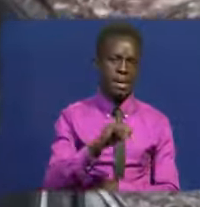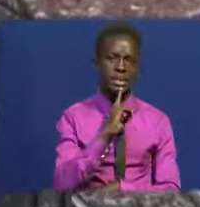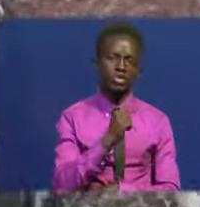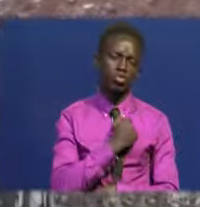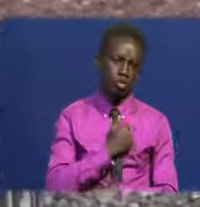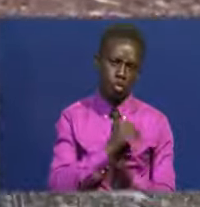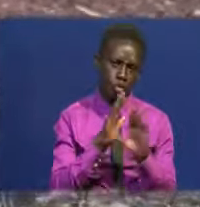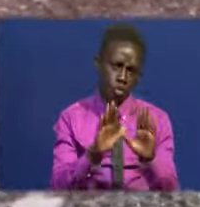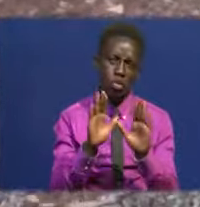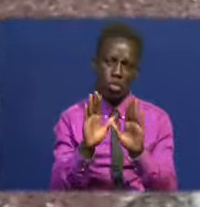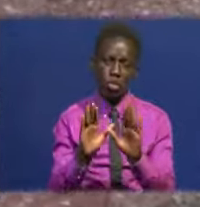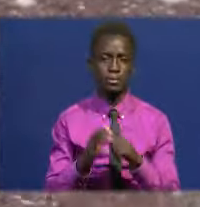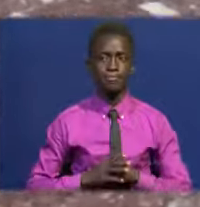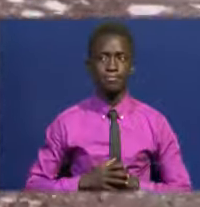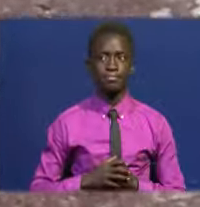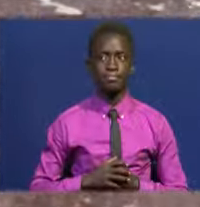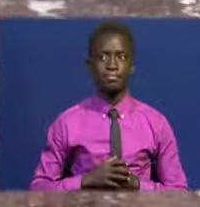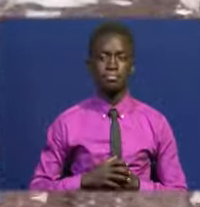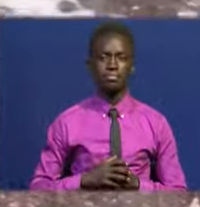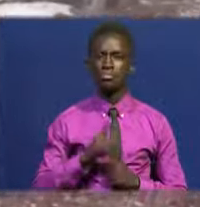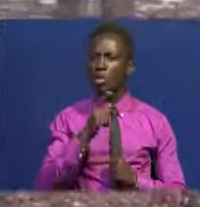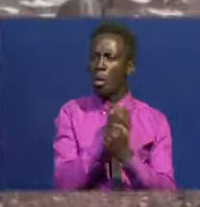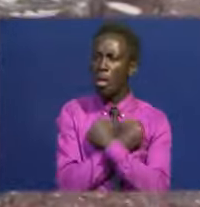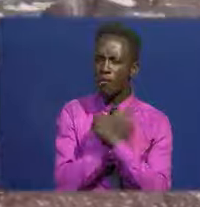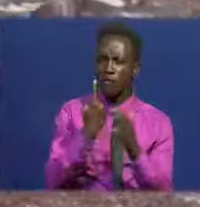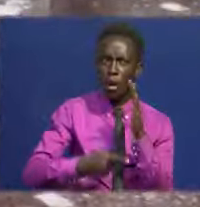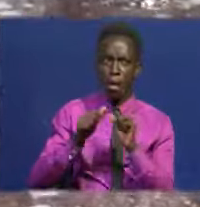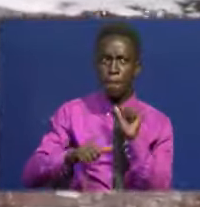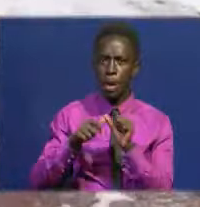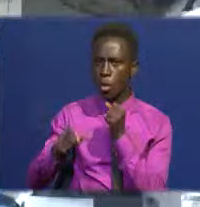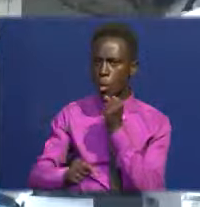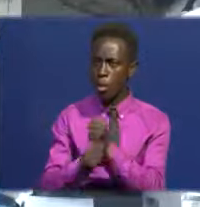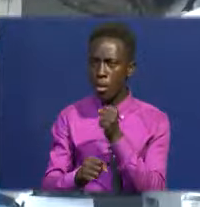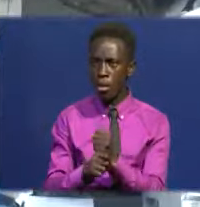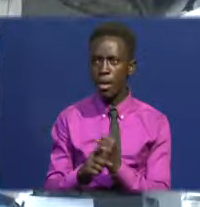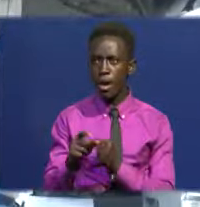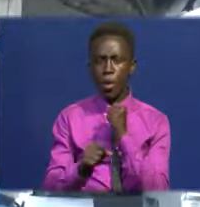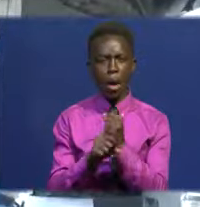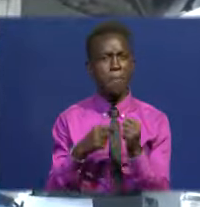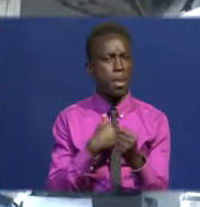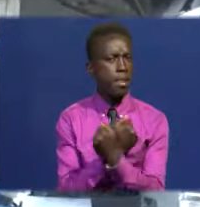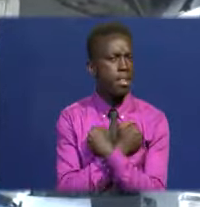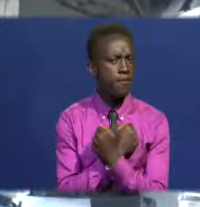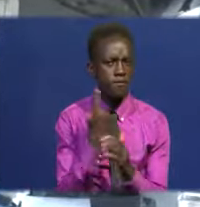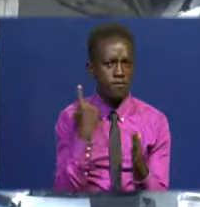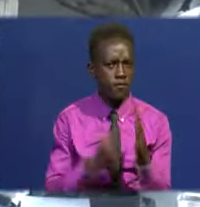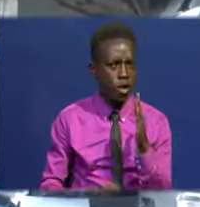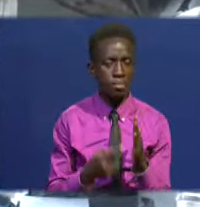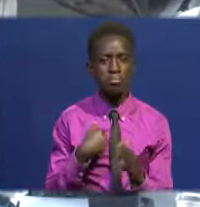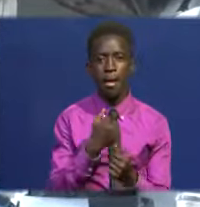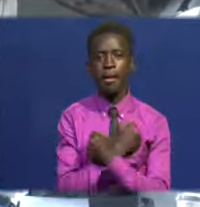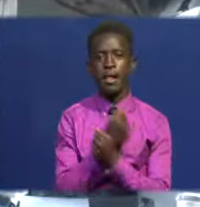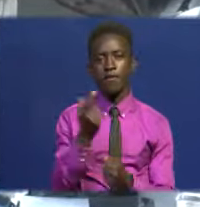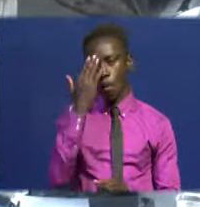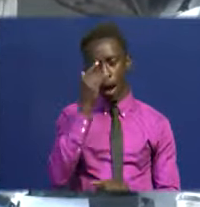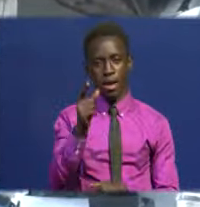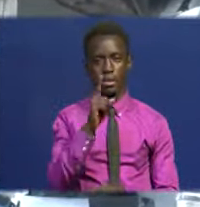hizo. Nini hasa unapenda kuhusu hii kazi yako? Hii kazi yangu naipendea ni kazi ya